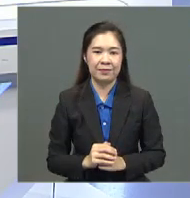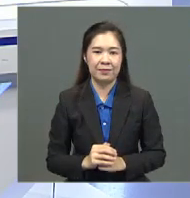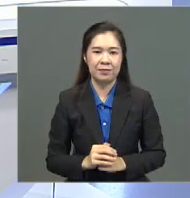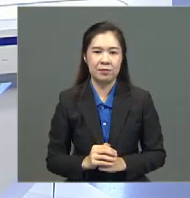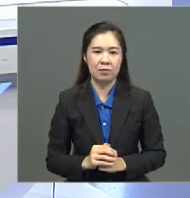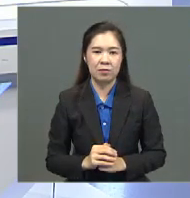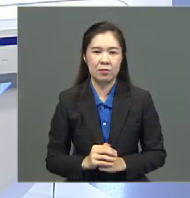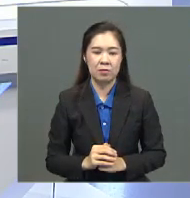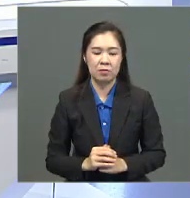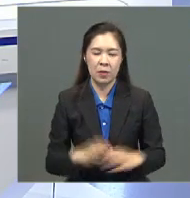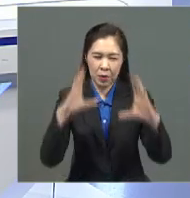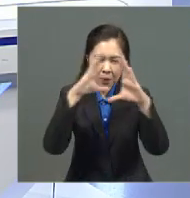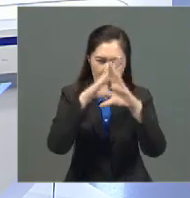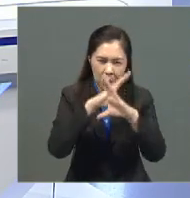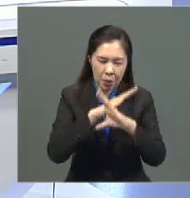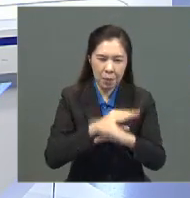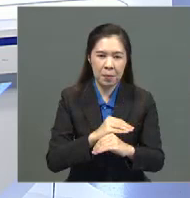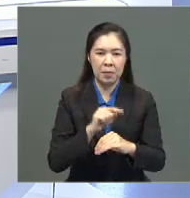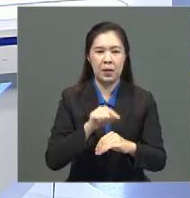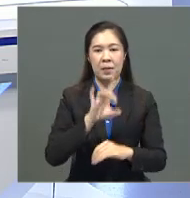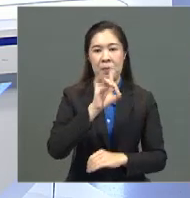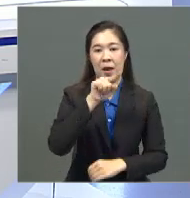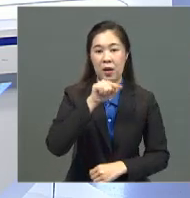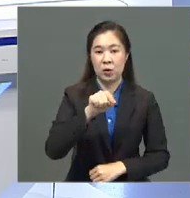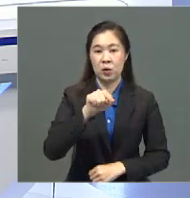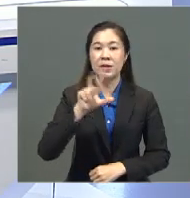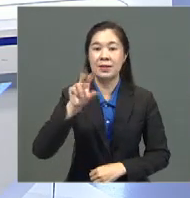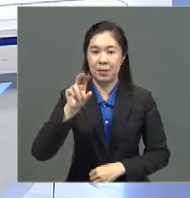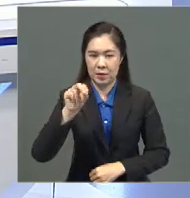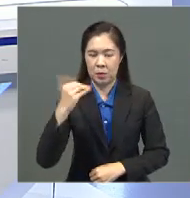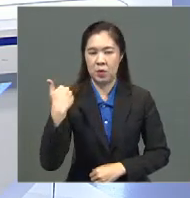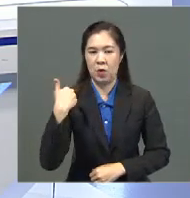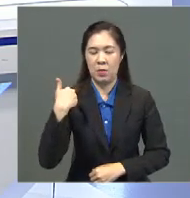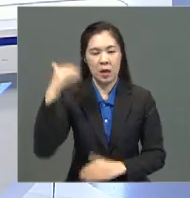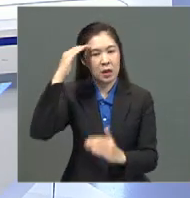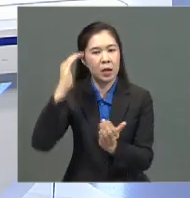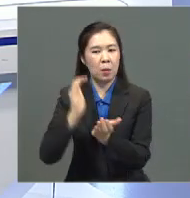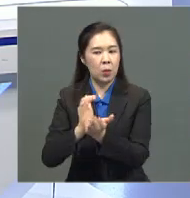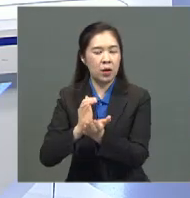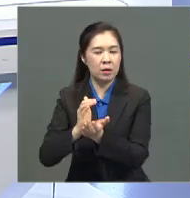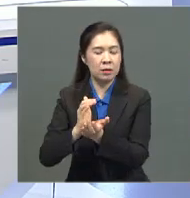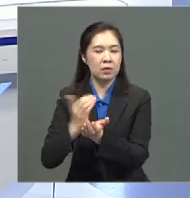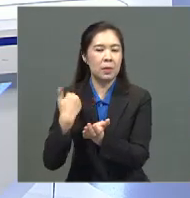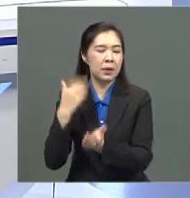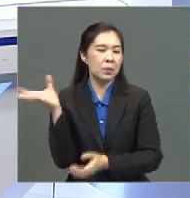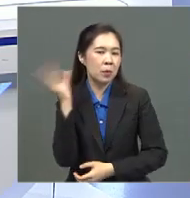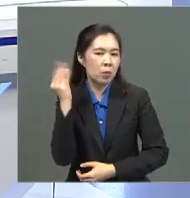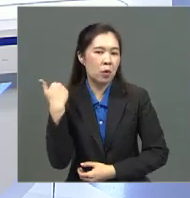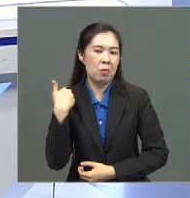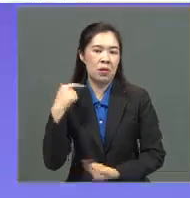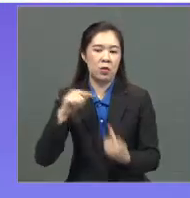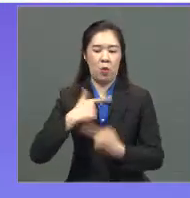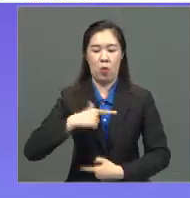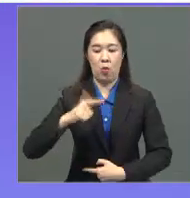คือประมาณ20:30นค่ะตำรวจก็ได้รับแจ้งว่ามีเหตุชิงทองและมีผู้เสียชีวิตรวมถึงหรือเพื่อรับบาดเจ็บ